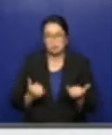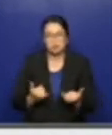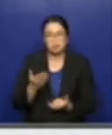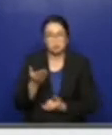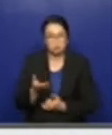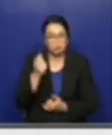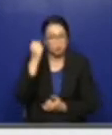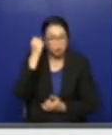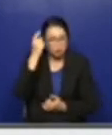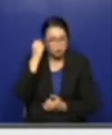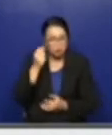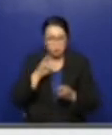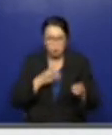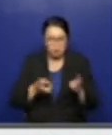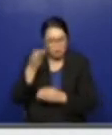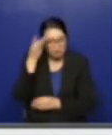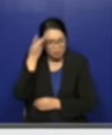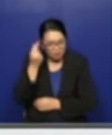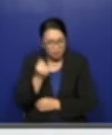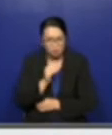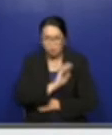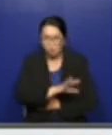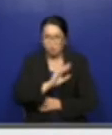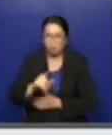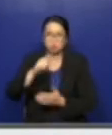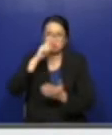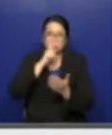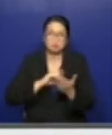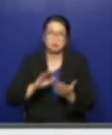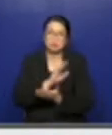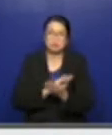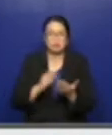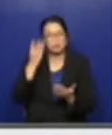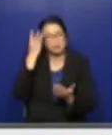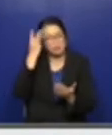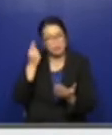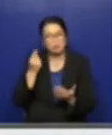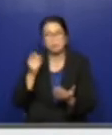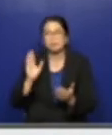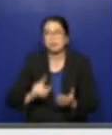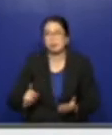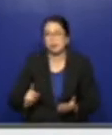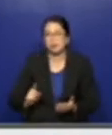าใจว่าวิธีคิดของท่านต่อการปฏิรูปทุกเรื่องเนี่ยมันเป็นอย่างไรไ